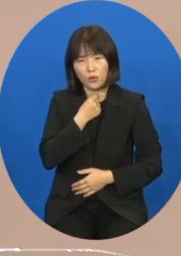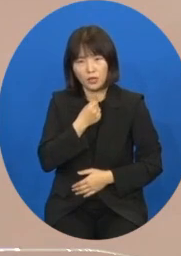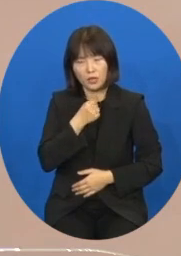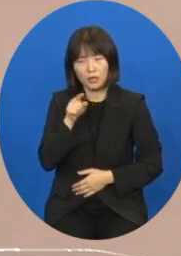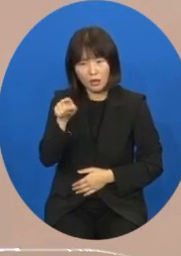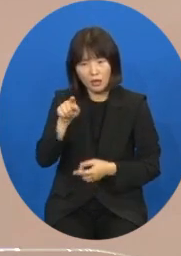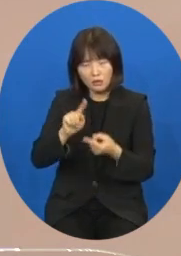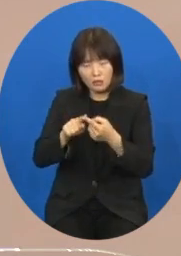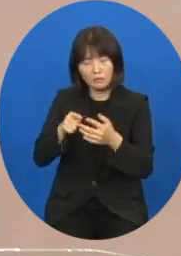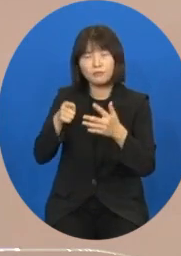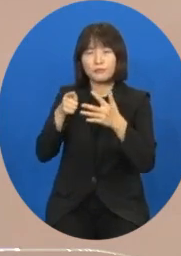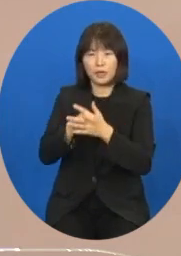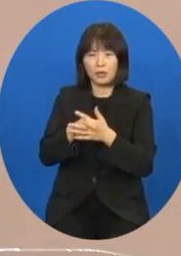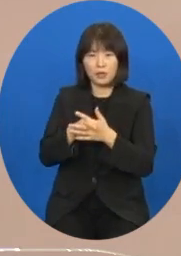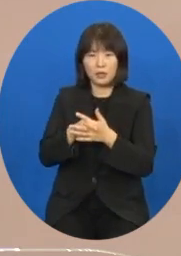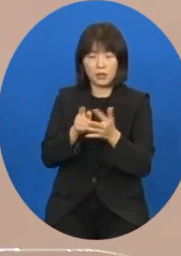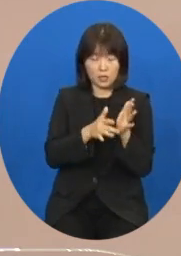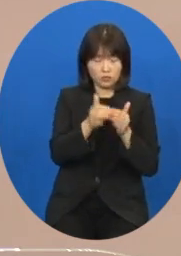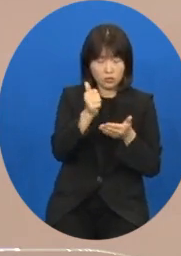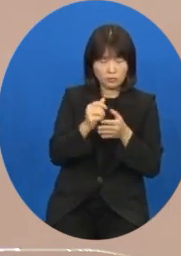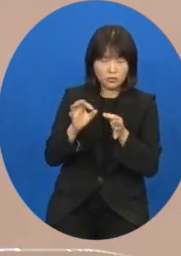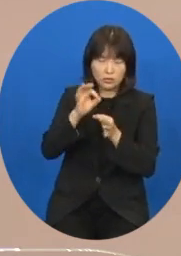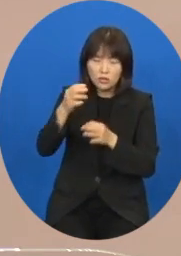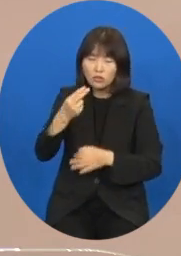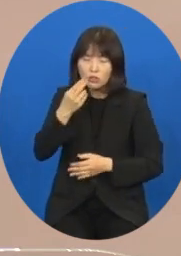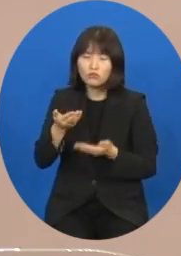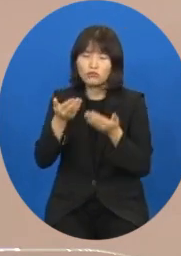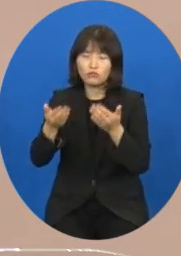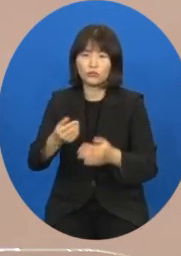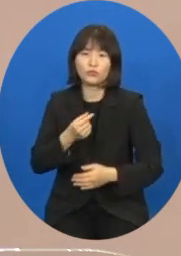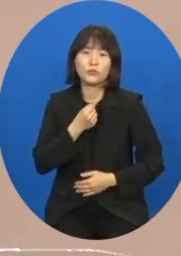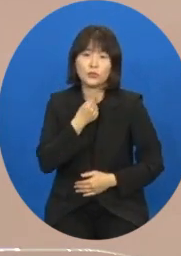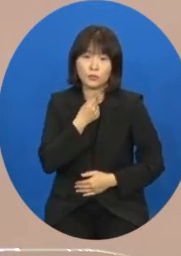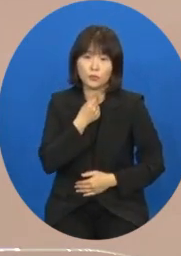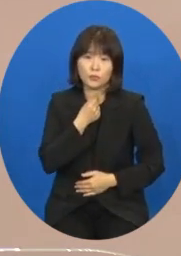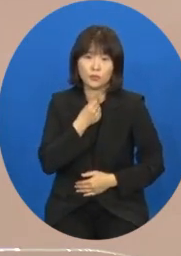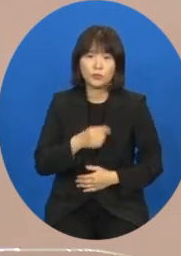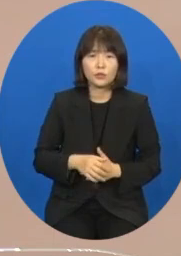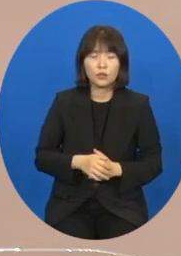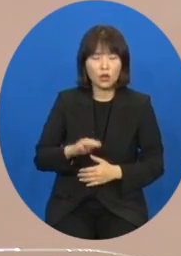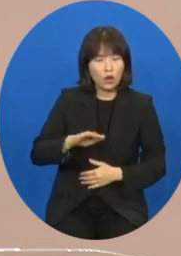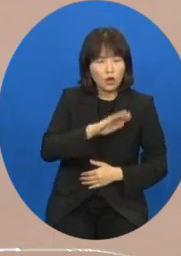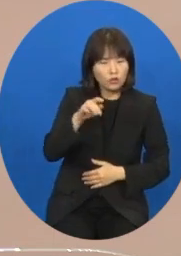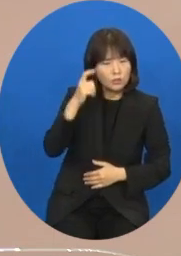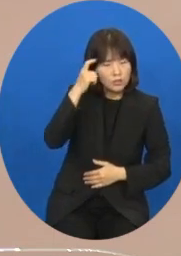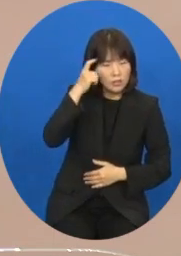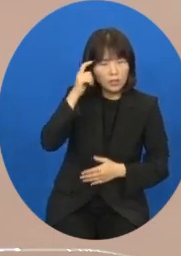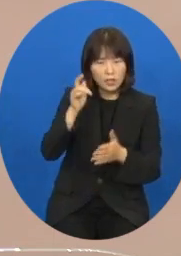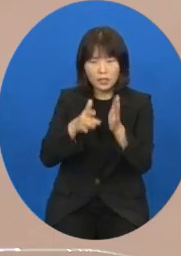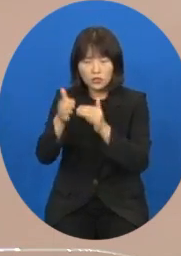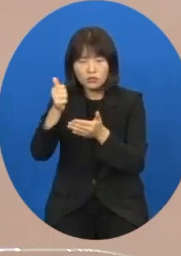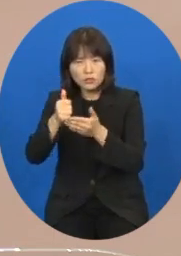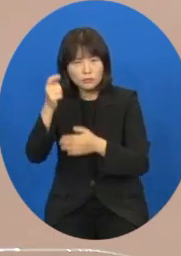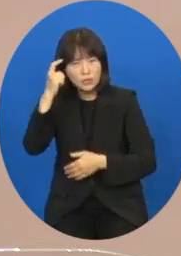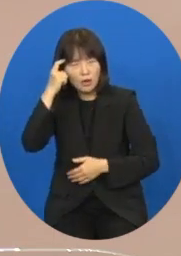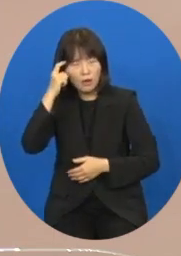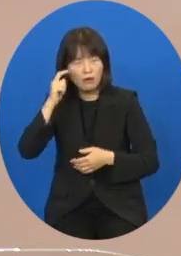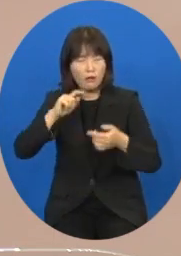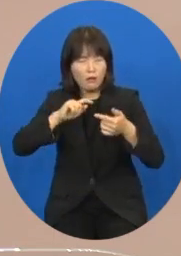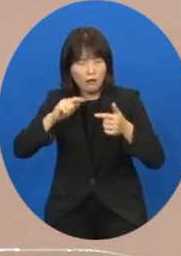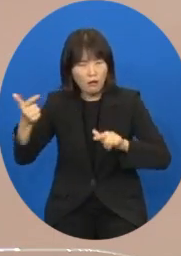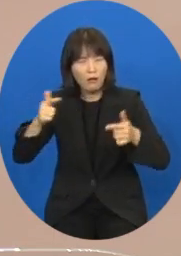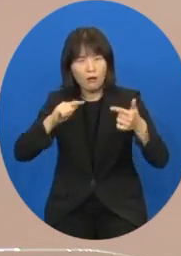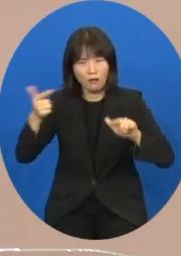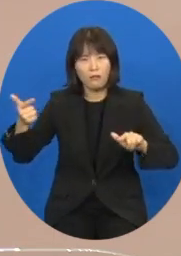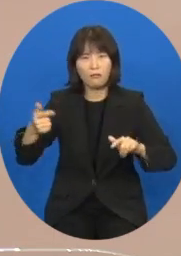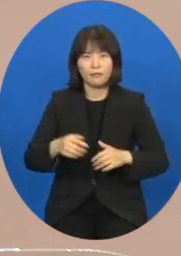예수님은 영생을 주시고 싶으신 거거든요. 그러니까 우리 생각과 예수님의 생각이 언제나 이렇게 잘 안